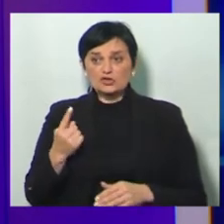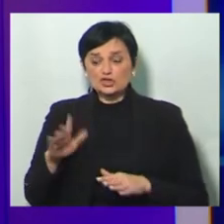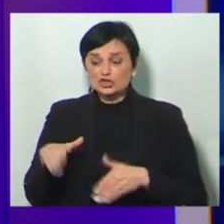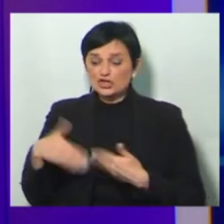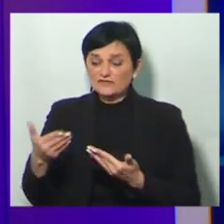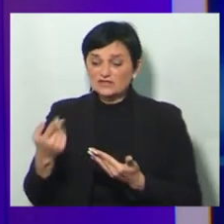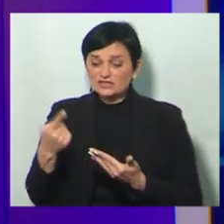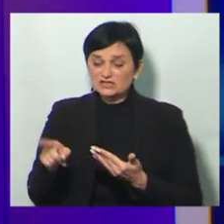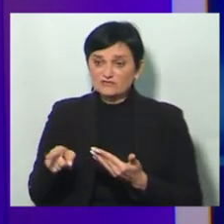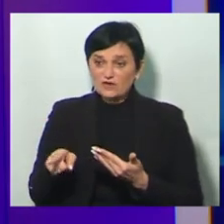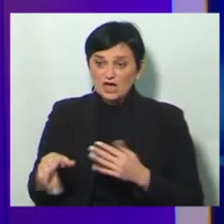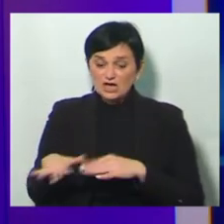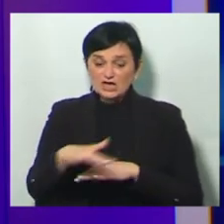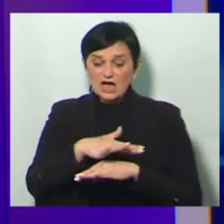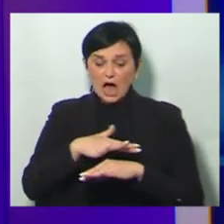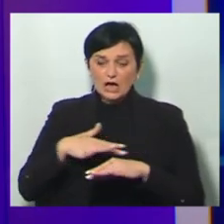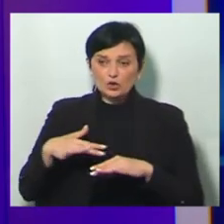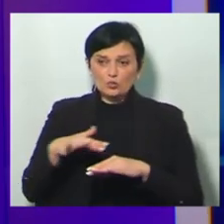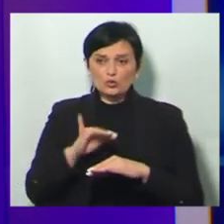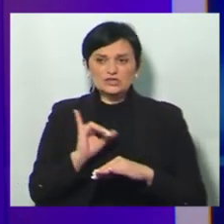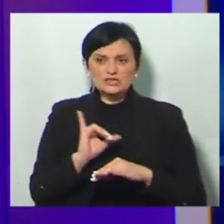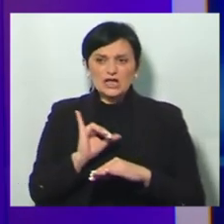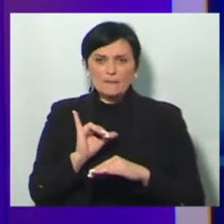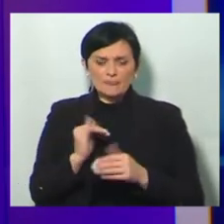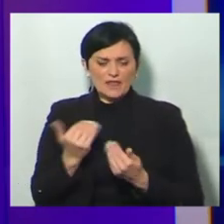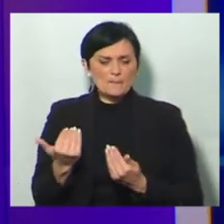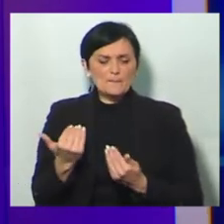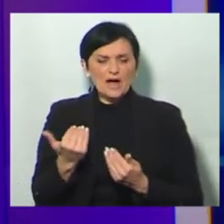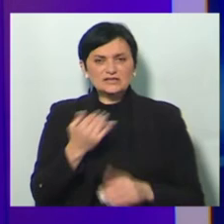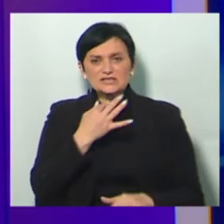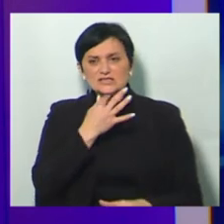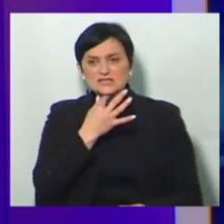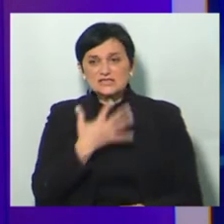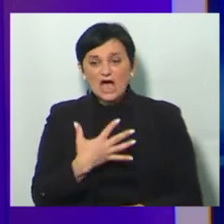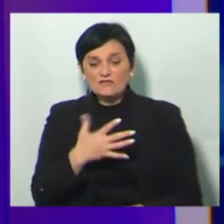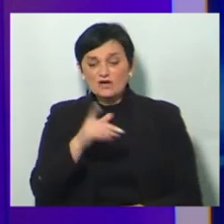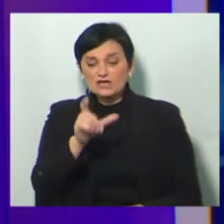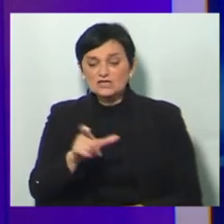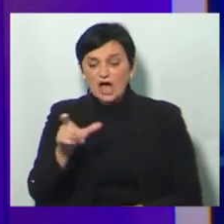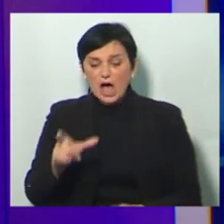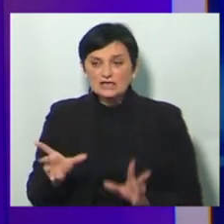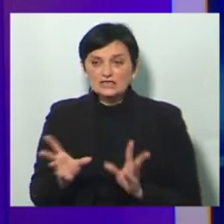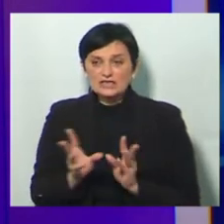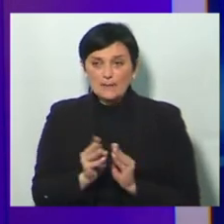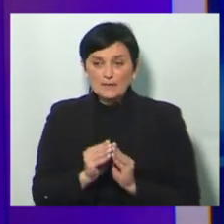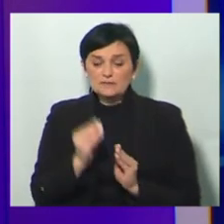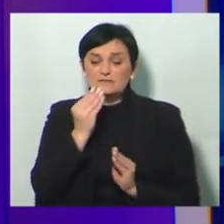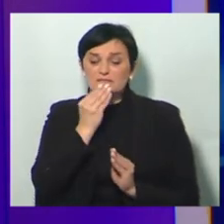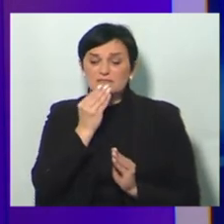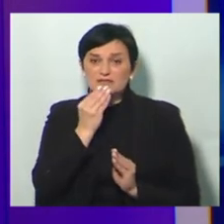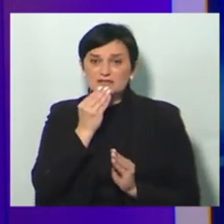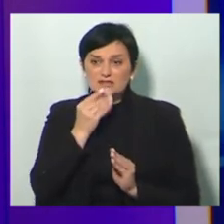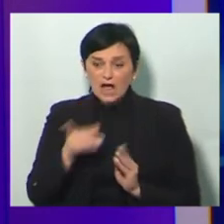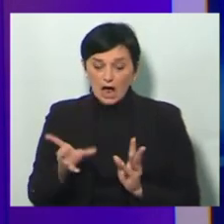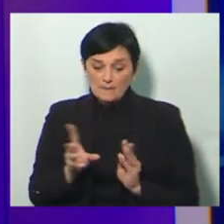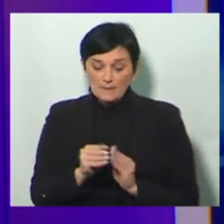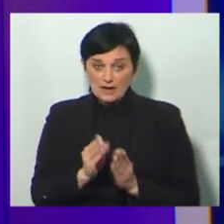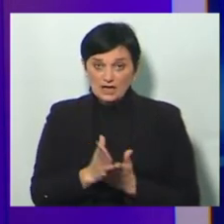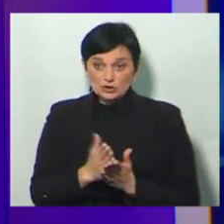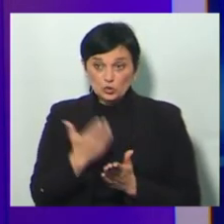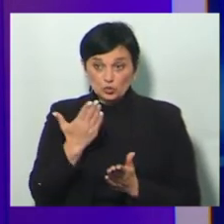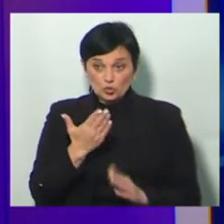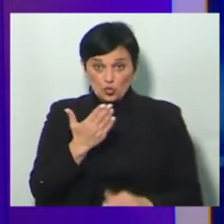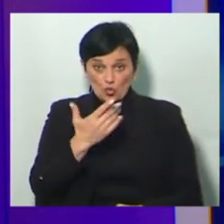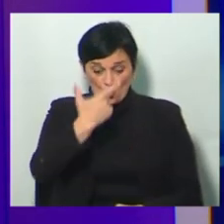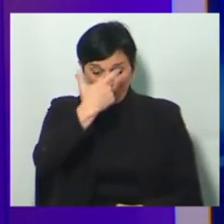შევთავაზებთ, იმ გარემოში, სადაც მათ საყვარელ ადამიანებთან ერთად უწევთ ტრაპეზის გაზიარება. Და თუ